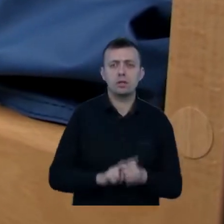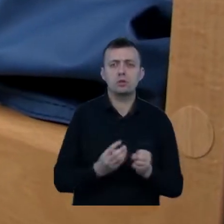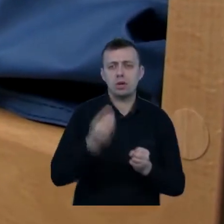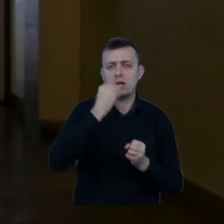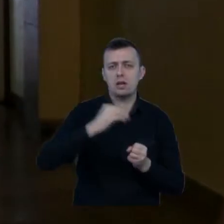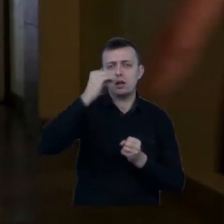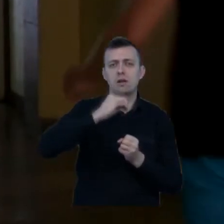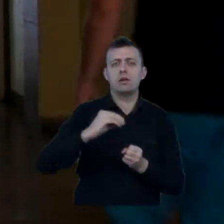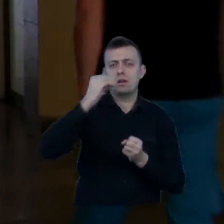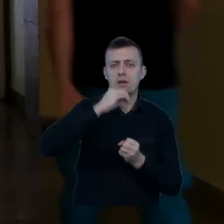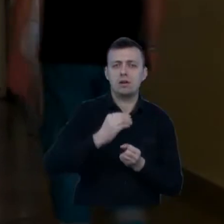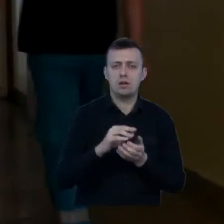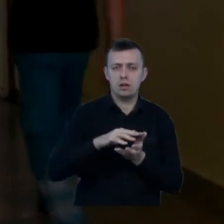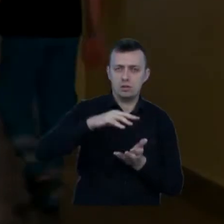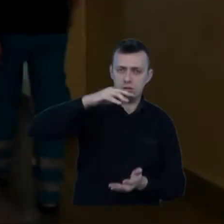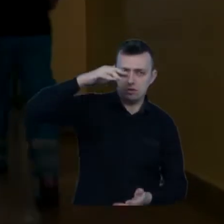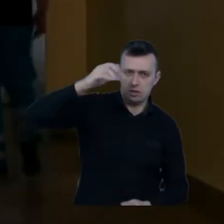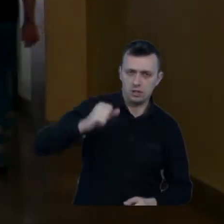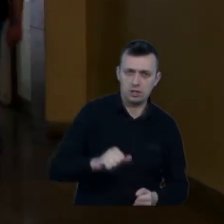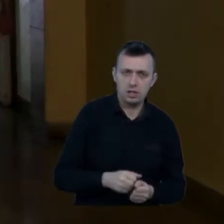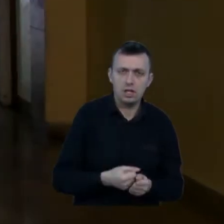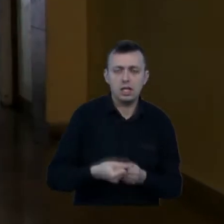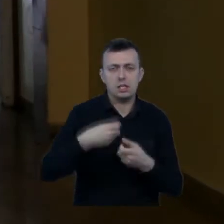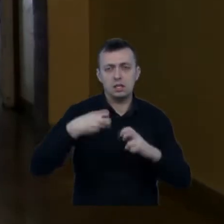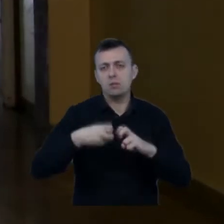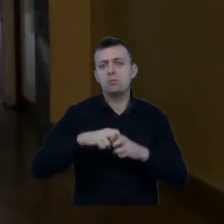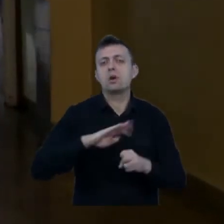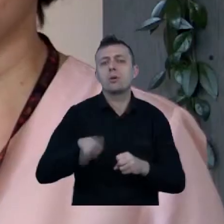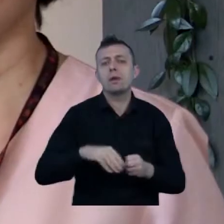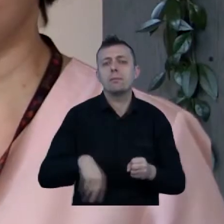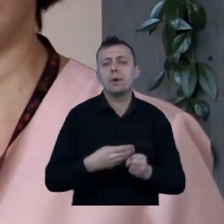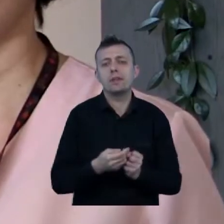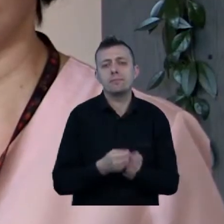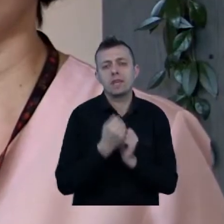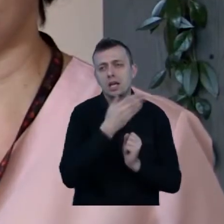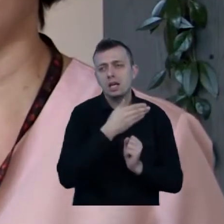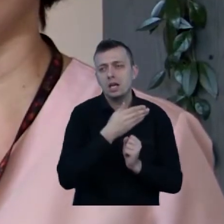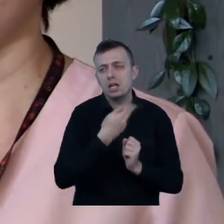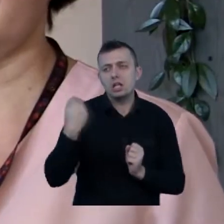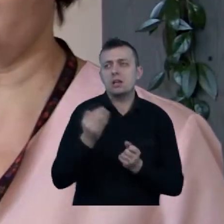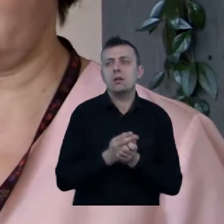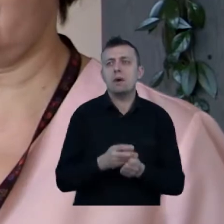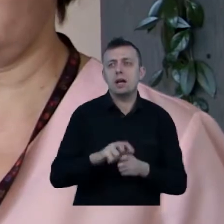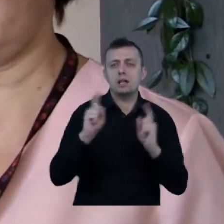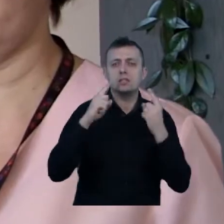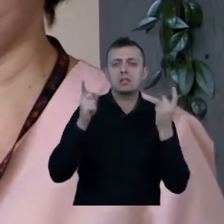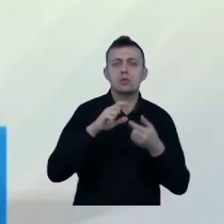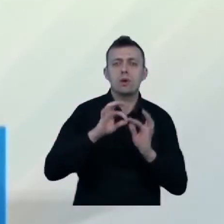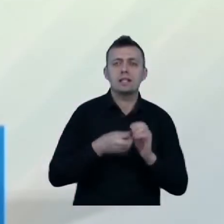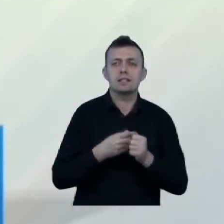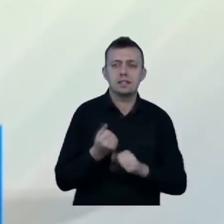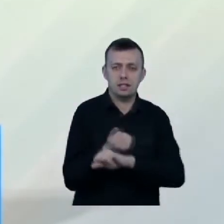109 to były osoby, które zostały hospitalizowane. Nie było raczej przypadków, jeżeli chodzi o zatrucia